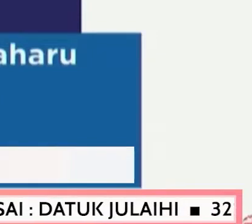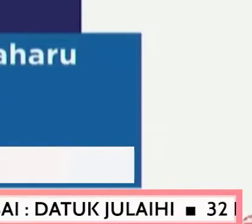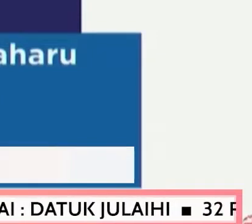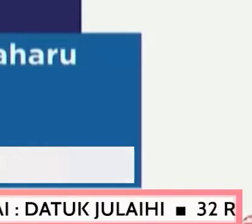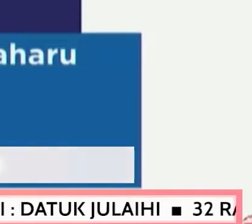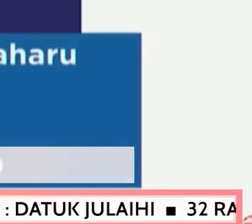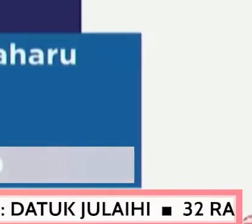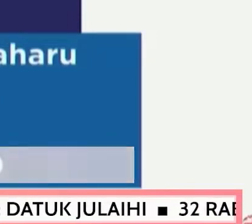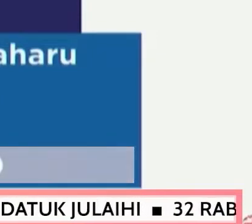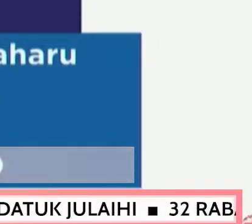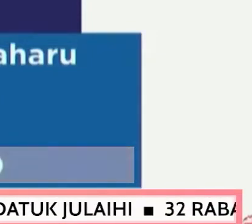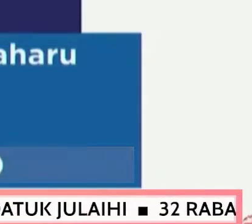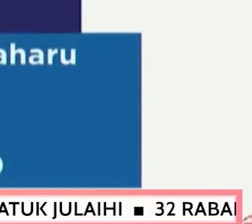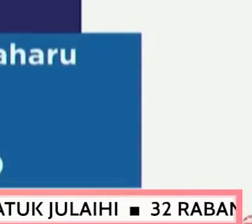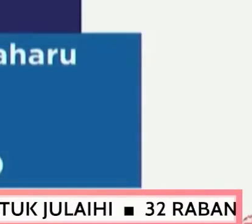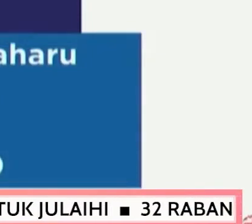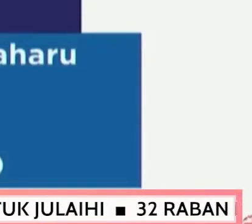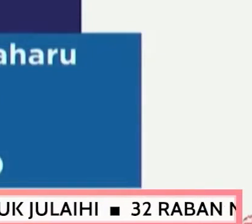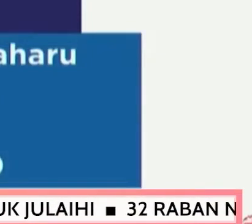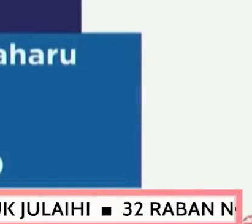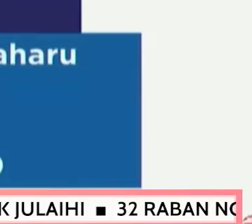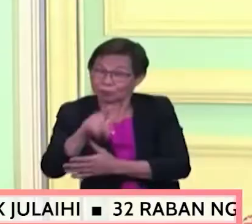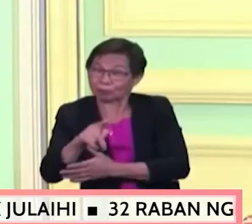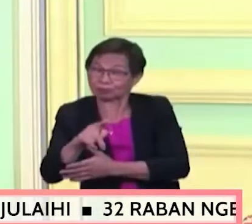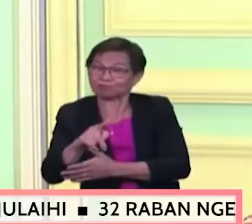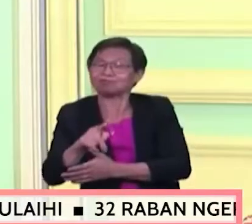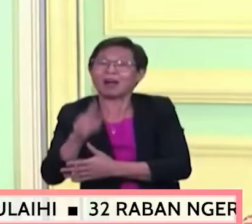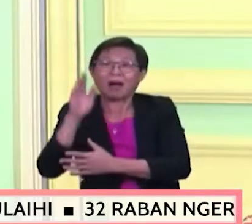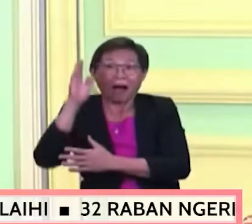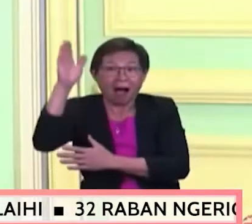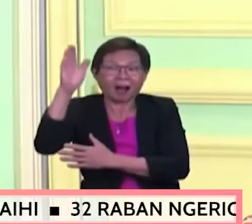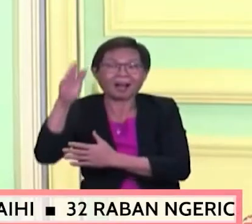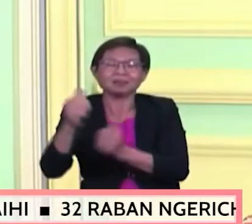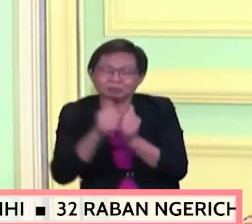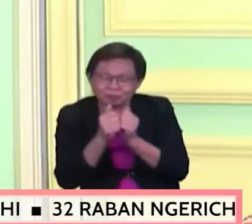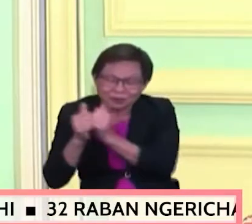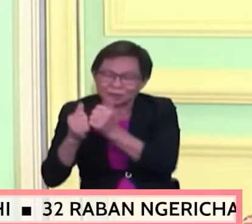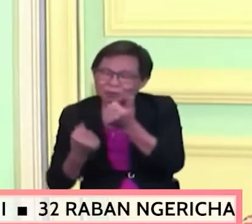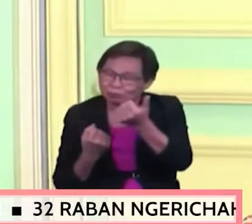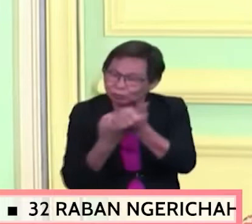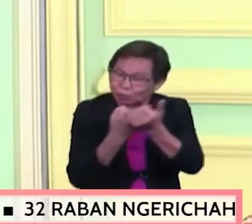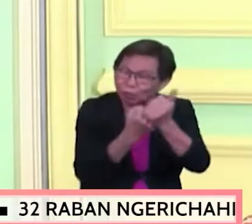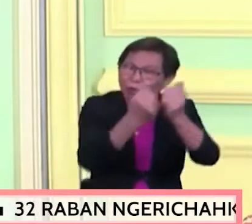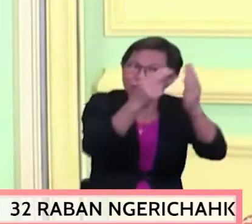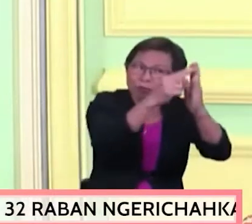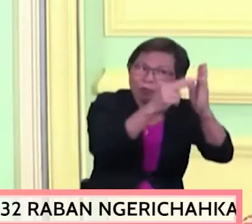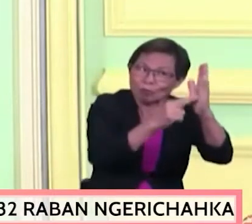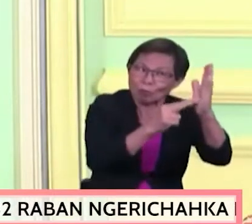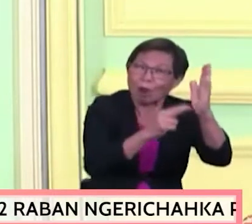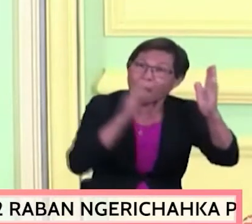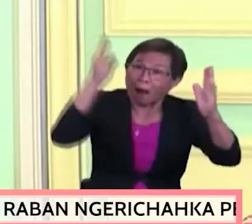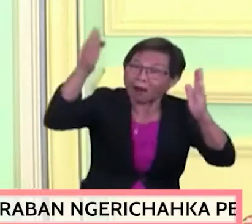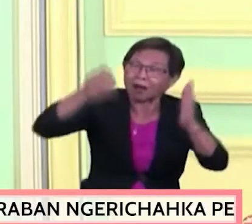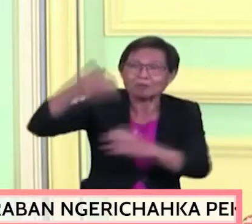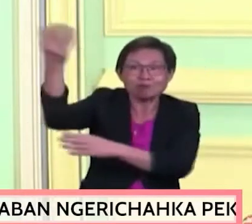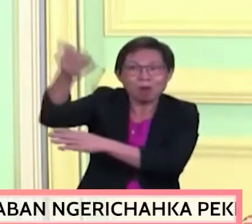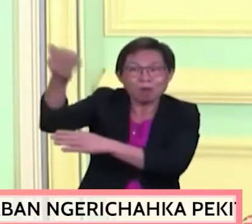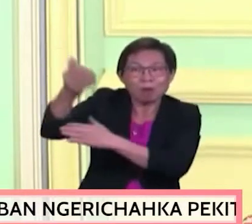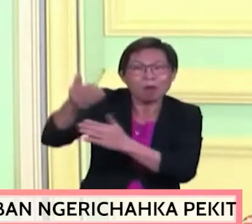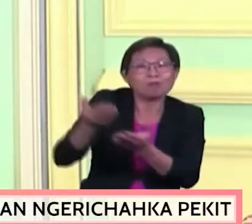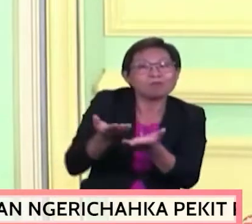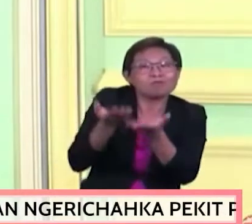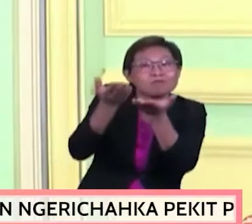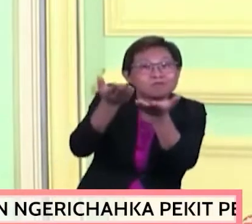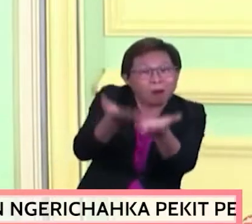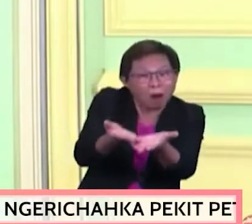sederhana atau pmks Bapak xanthone baru 2022 kenari 5 Dato Sri Ismail Sabri